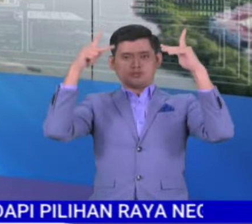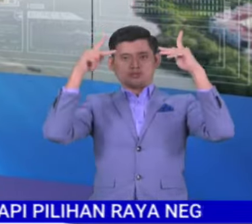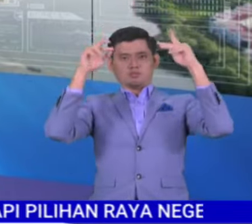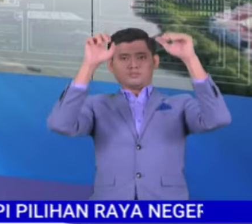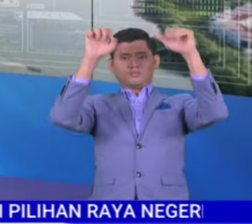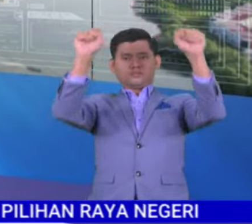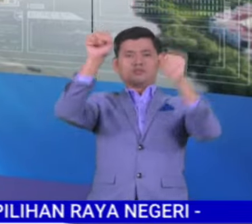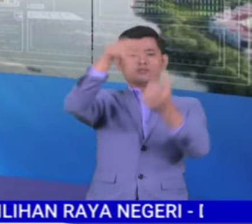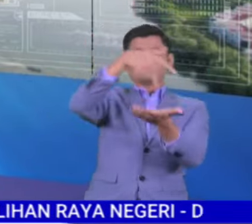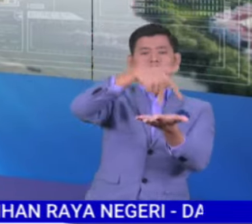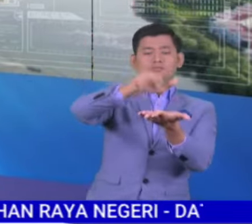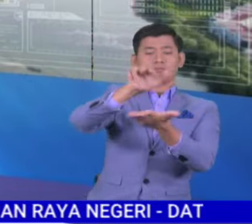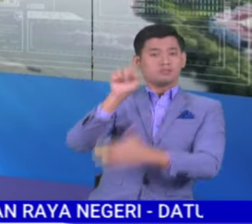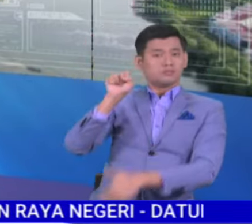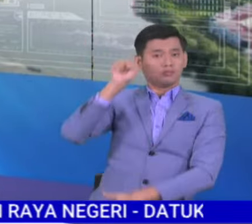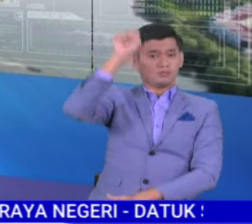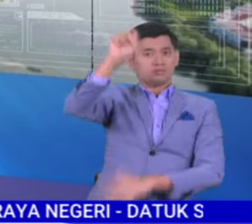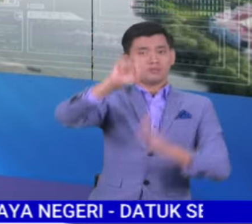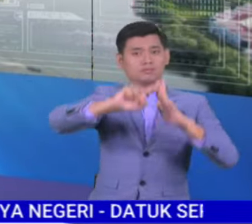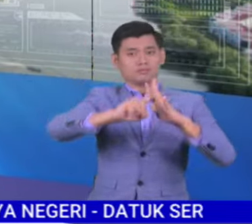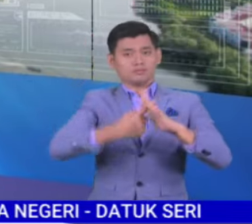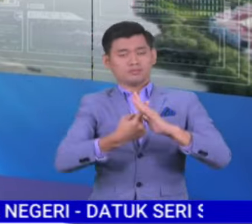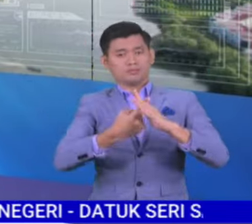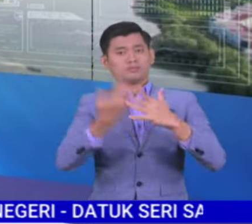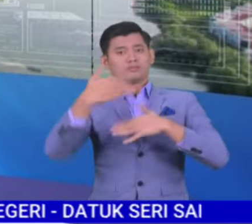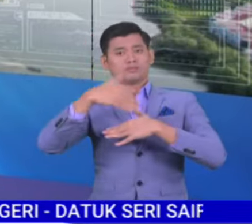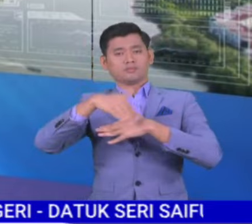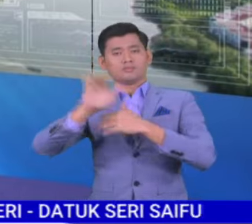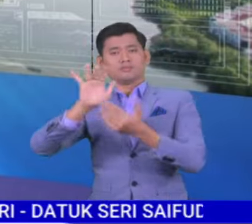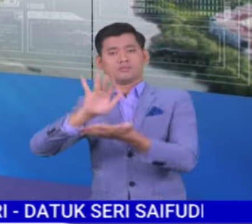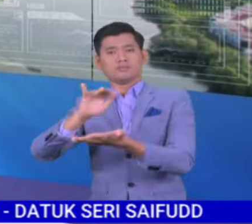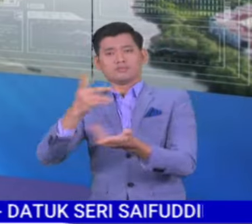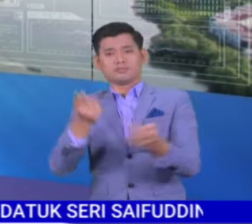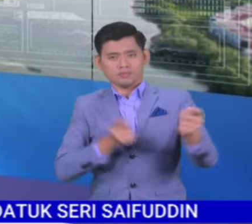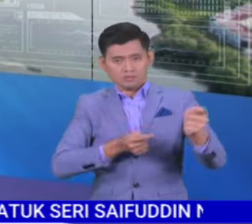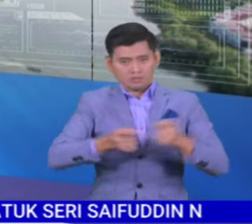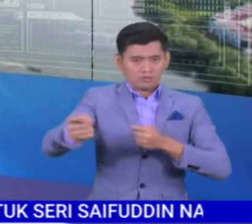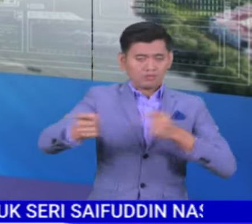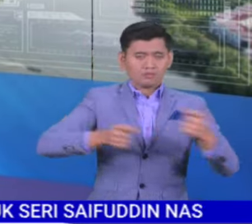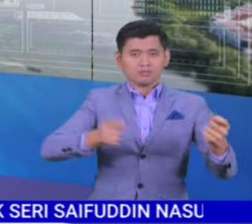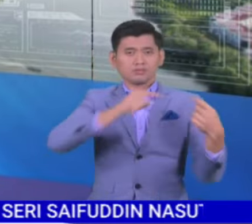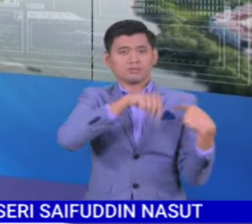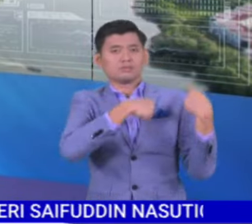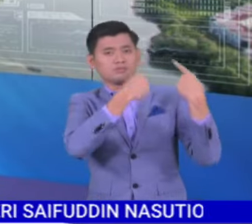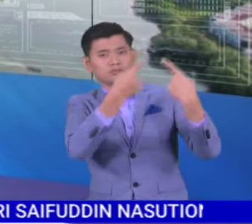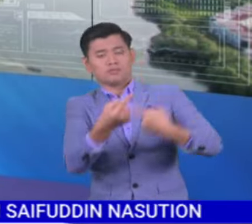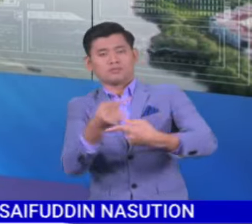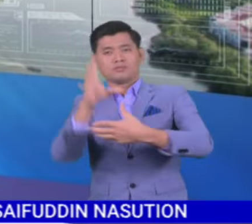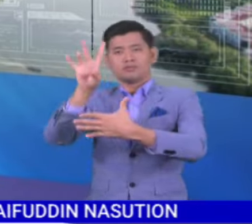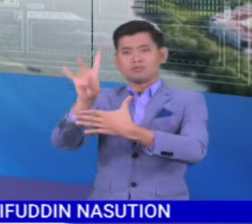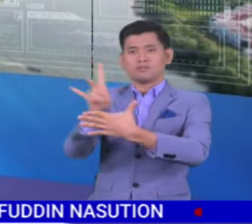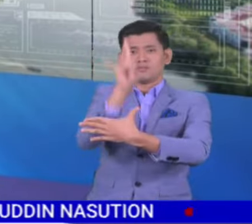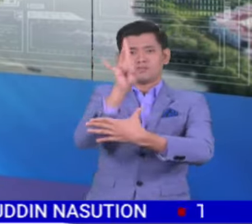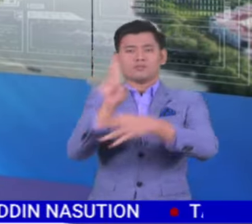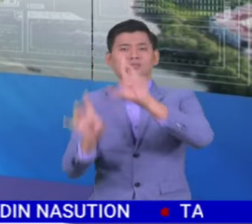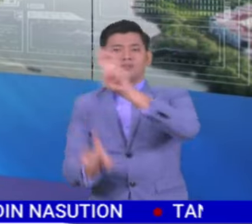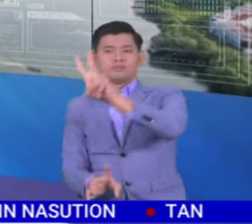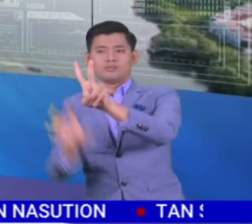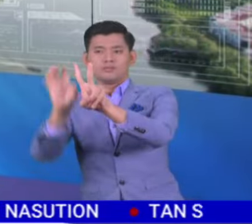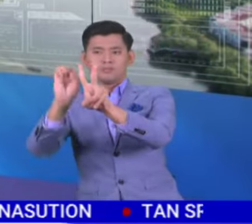Safah berkuat kuasa serta merta selepas memegang tampung pentabiran padan induk itu sejak Jun 2021